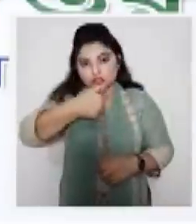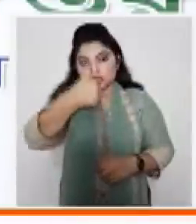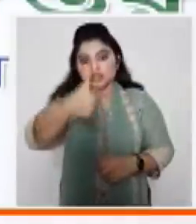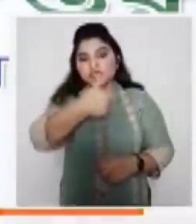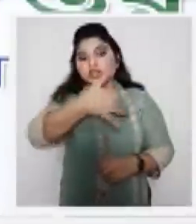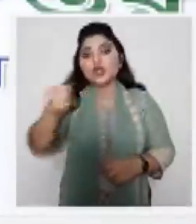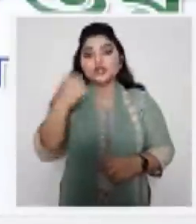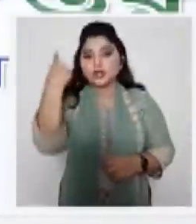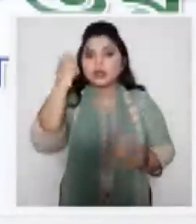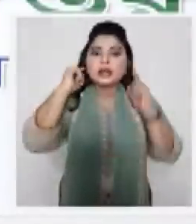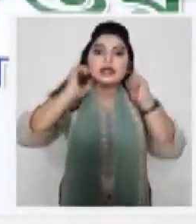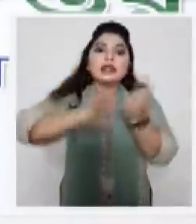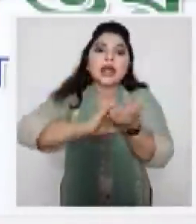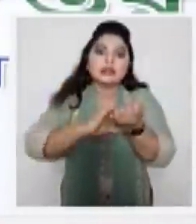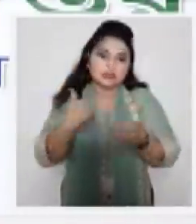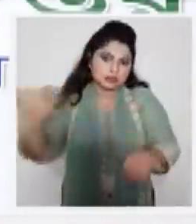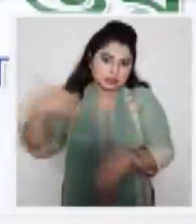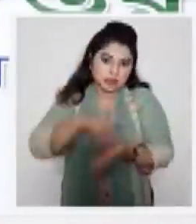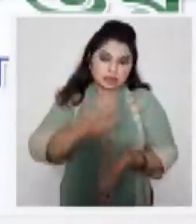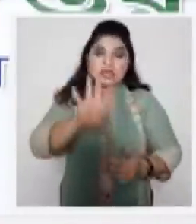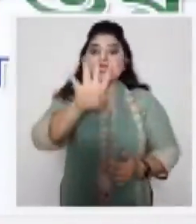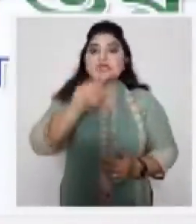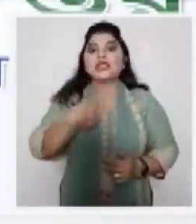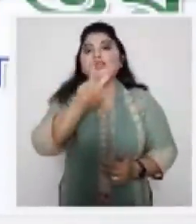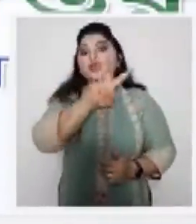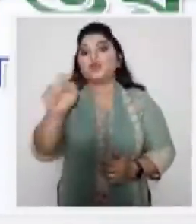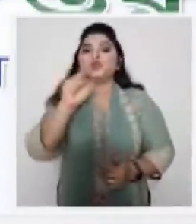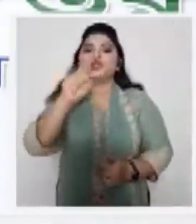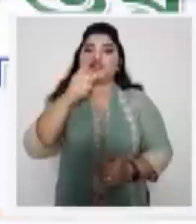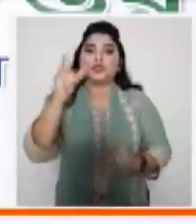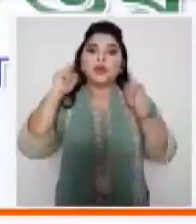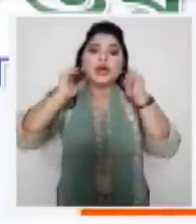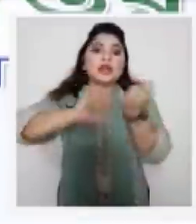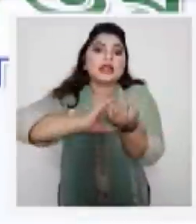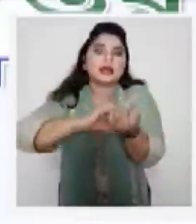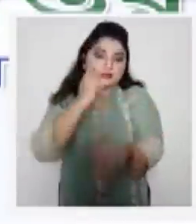যুক্ত হয়েছেন 6 জন। স্বেচ্ছাসেবা ভিত্তিতে সেবা দিনকারী চিকিৎসক